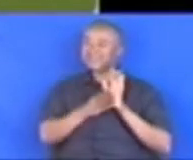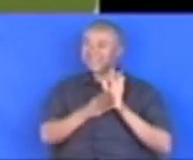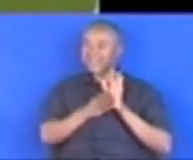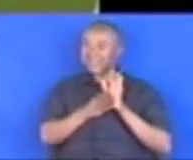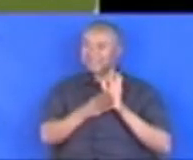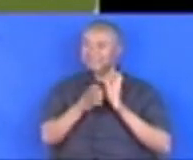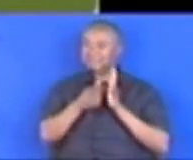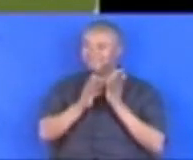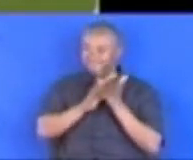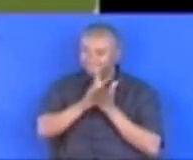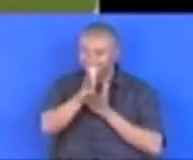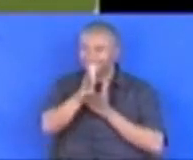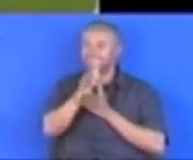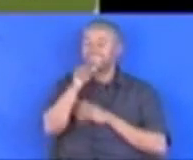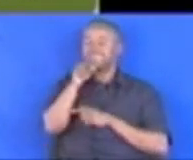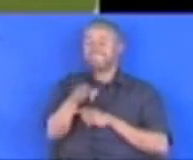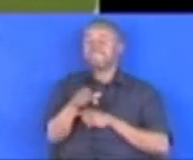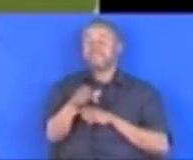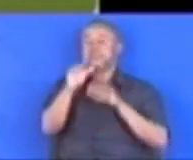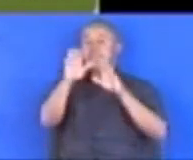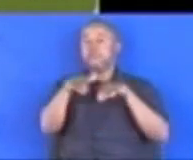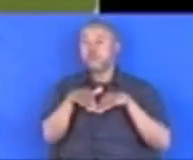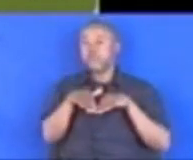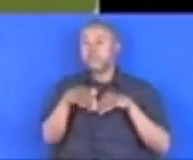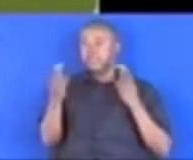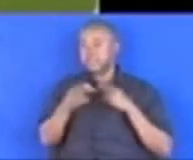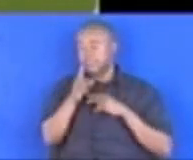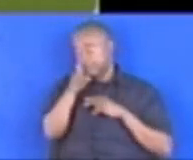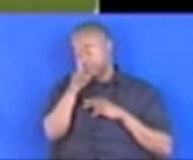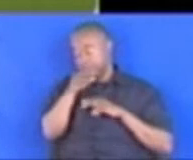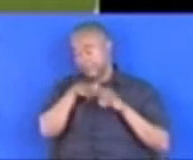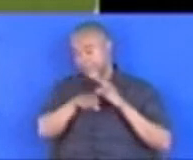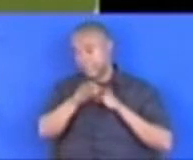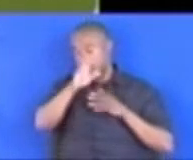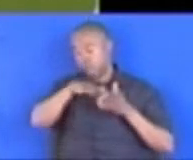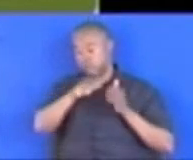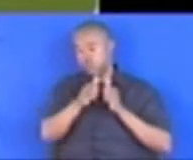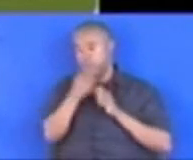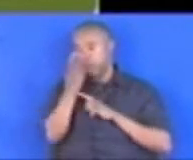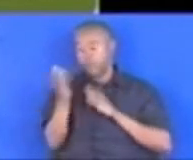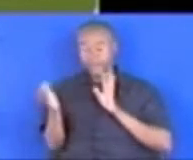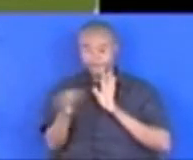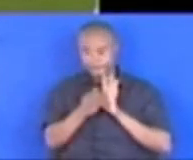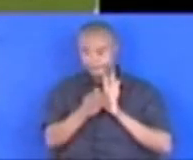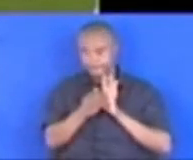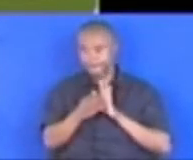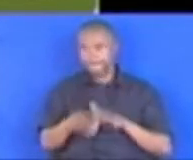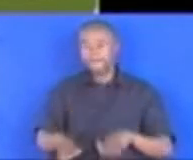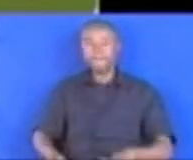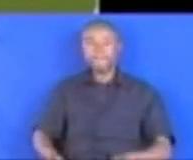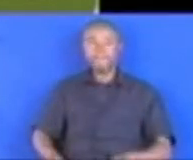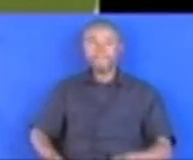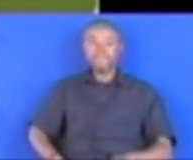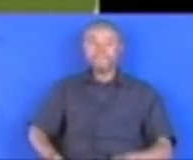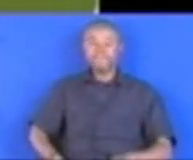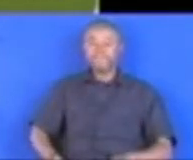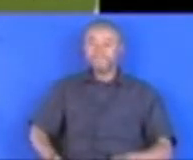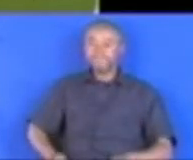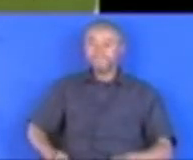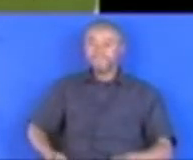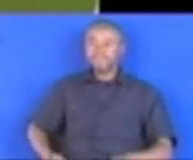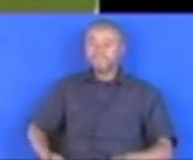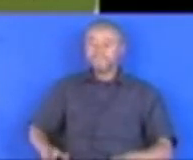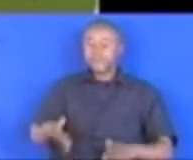na kupitishwa na Bunge la Jamhuri ya Muungano wa Tanzania kama ilivyoainishwa kwenye ukurasa wa 11 wa hotuba yangu. Hadi kufikia